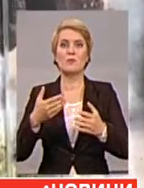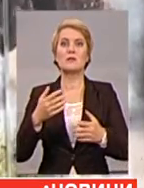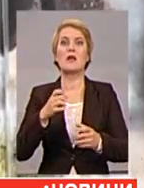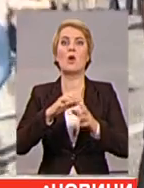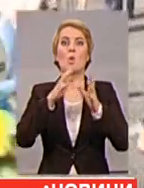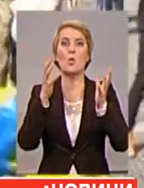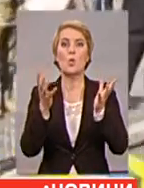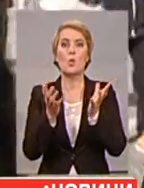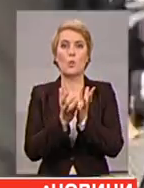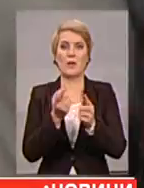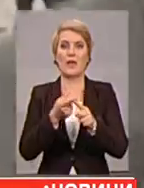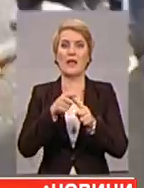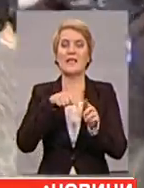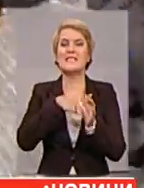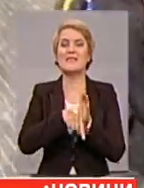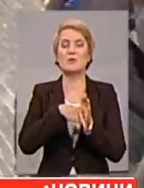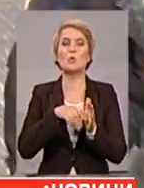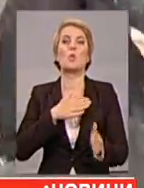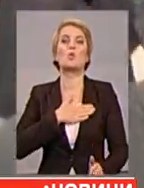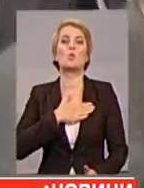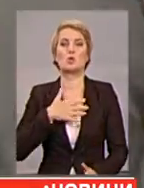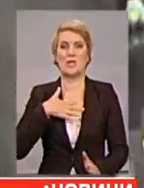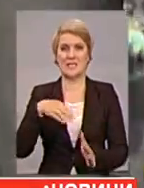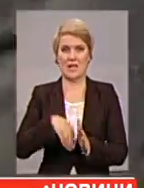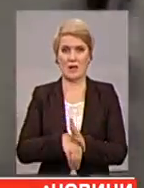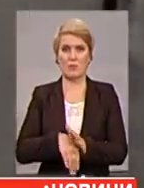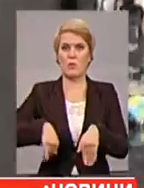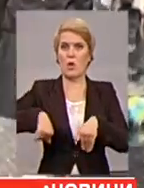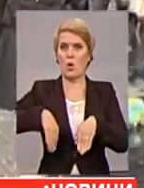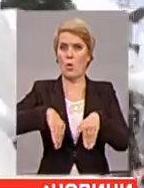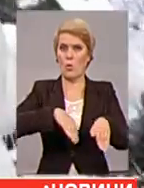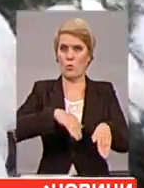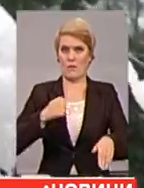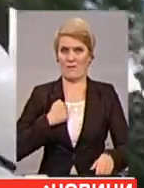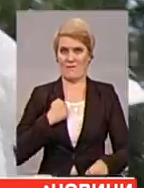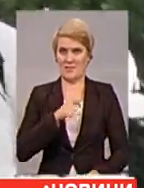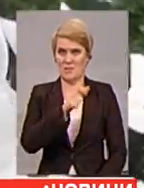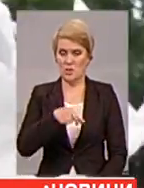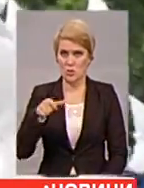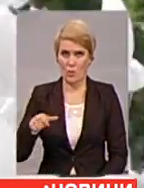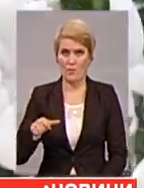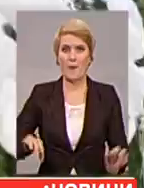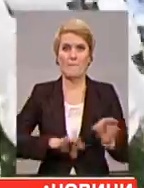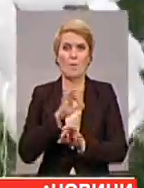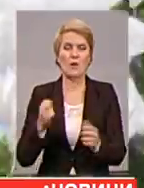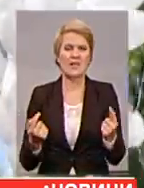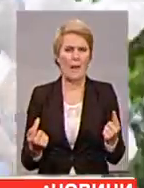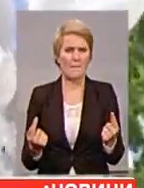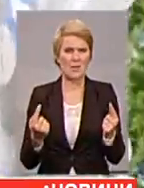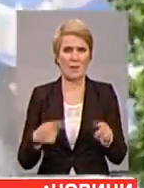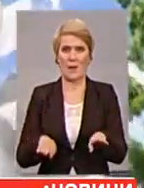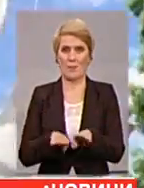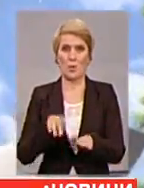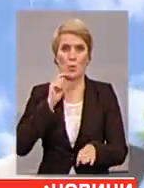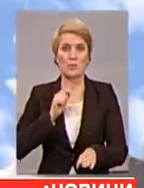душі загиблих. Потім у супроводі оркестру біля стел пройшли колони військових. Проєкт – наймасштабніший із подібних в Україні. Реалізували його за